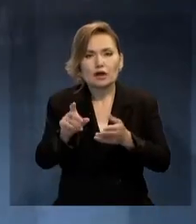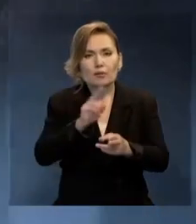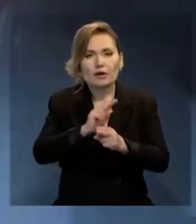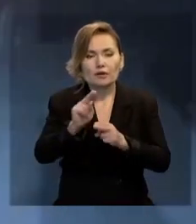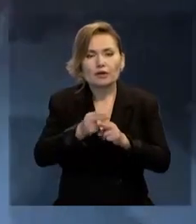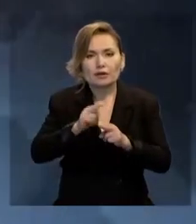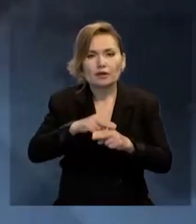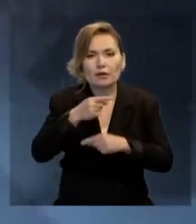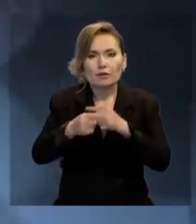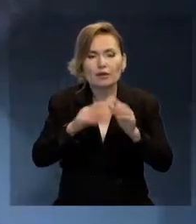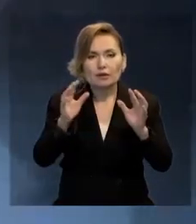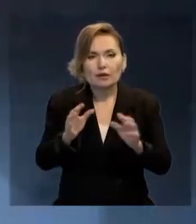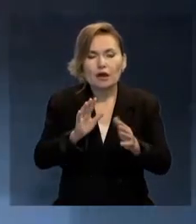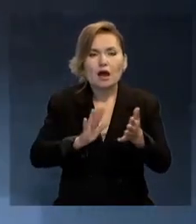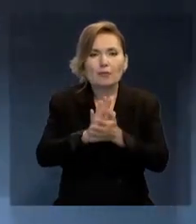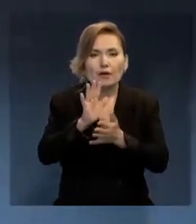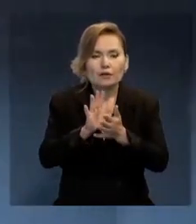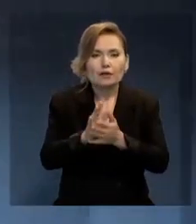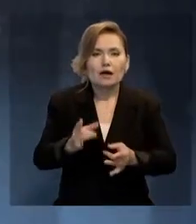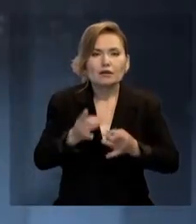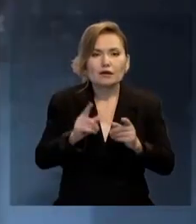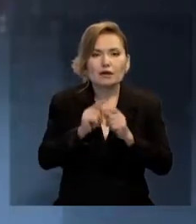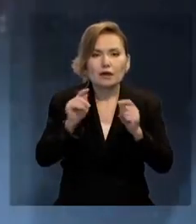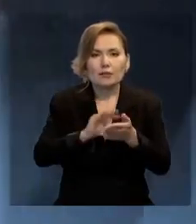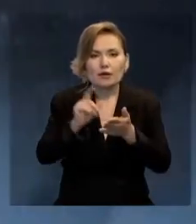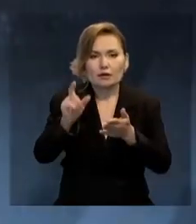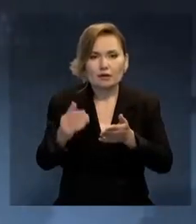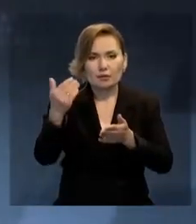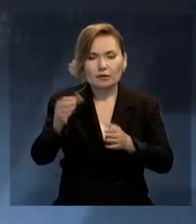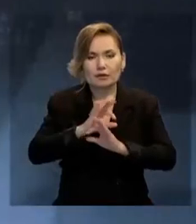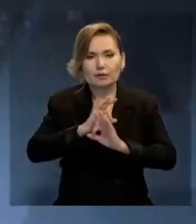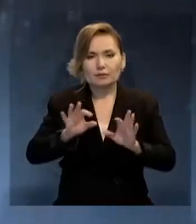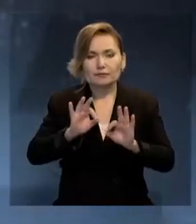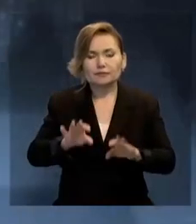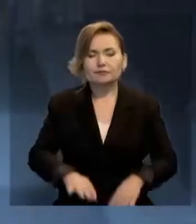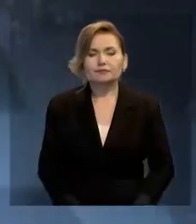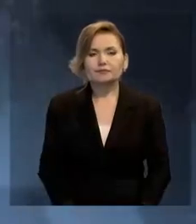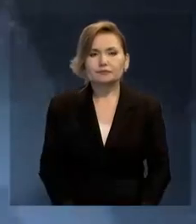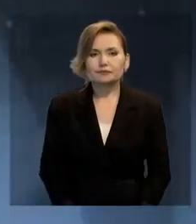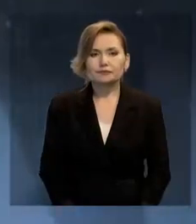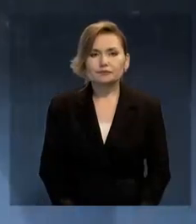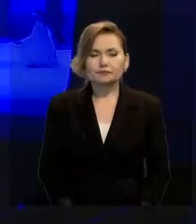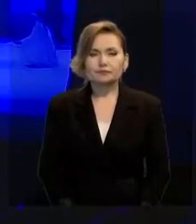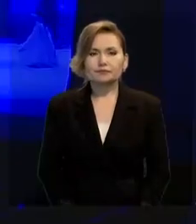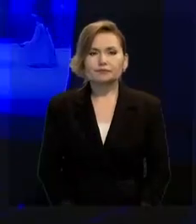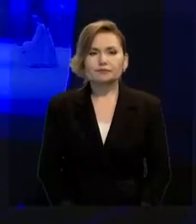сабақтастығын сақтаған іргелі баспасөздің салтанатты жиынына әріптесім Данияр Сұлтанұлы қатысып қайтты.